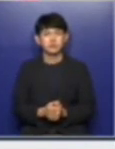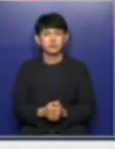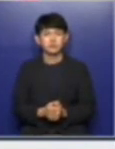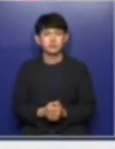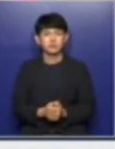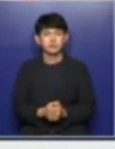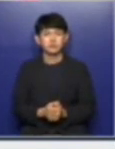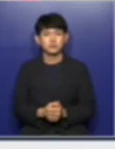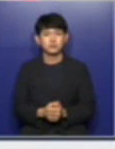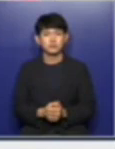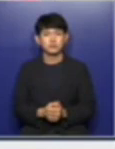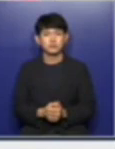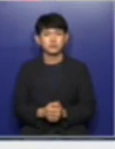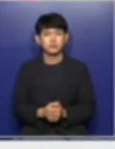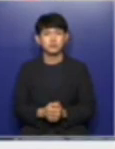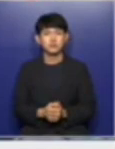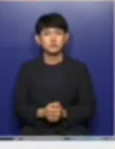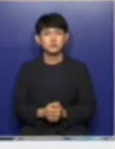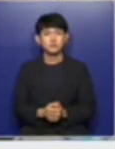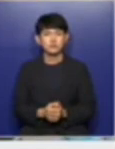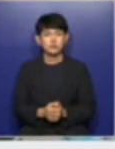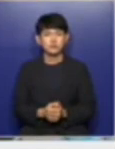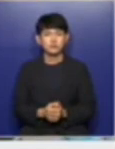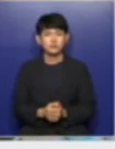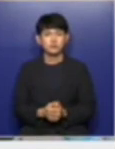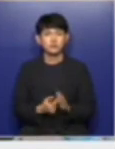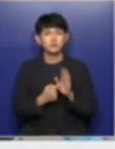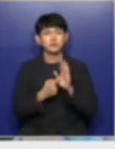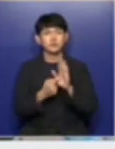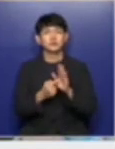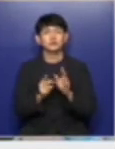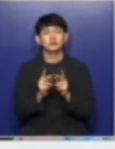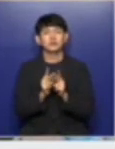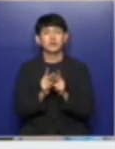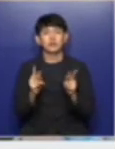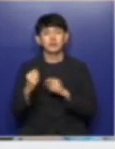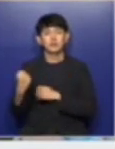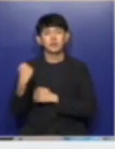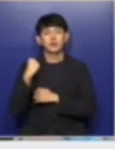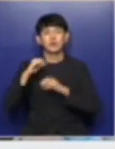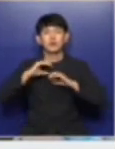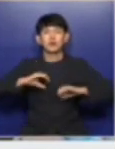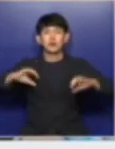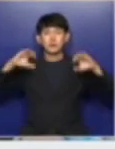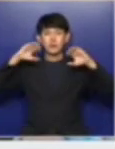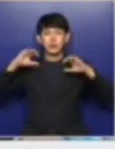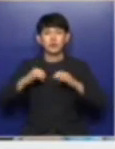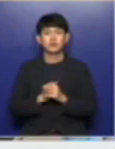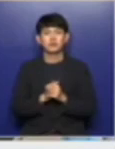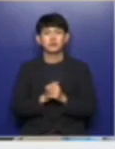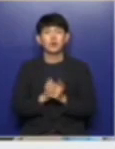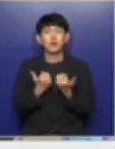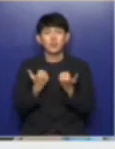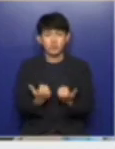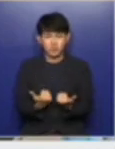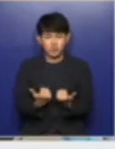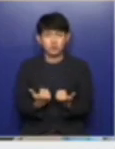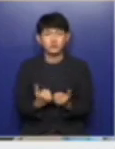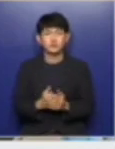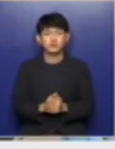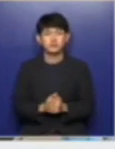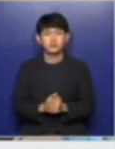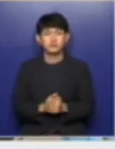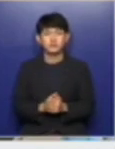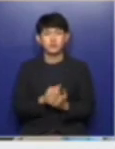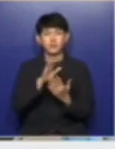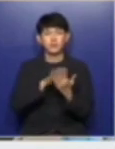รานำเสนอคณะกรรมการความมั่นคงแห่งรัฐกิจการชายแดนเมื่อวันนี้ครับ